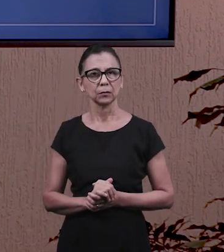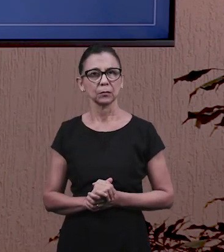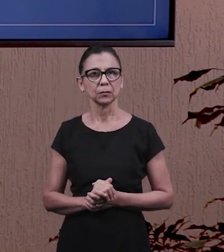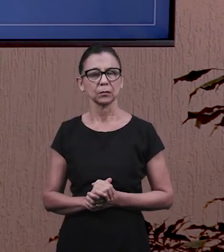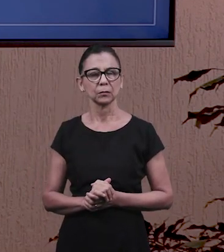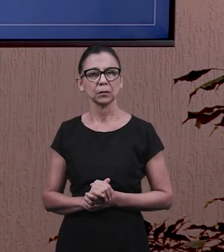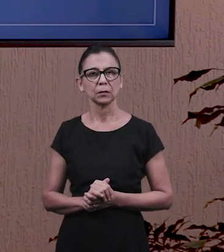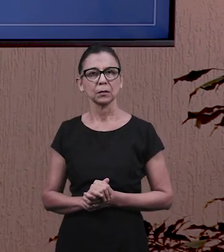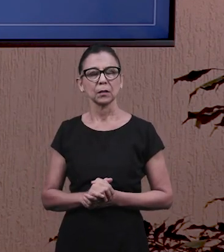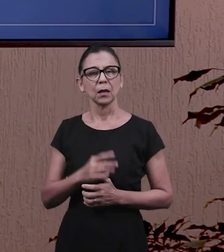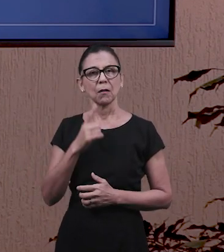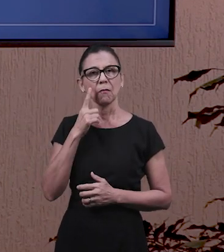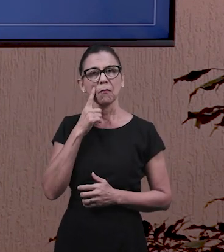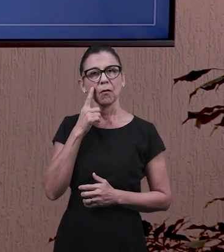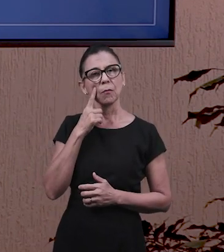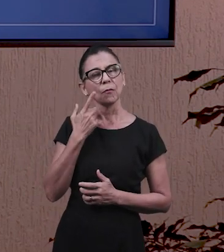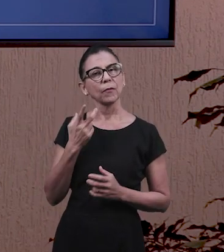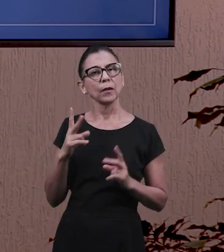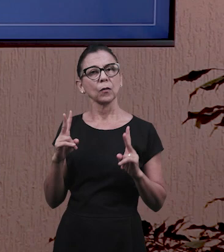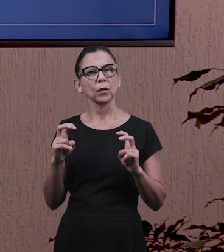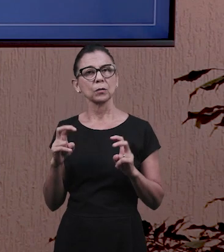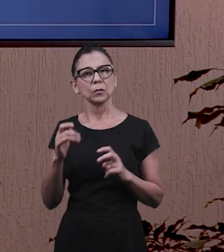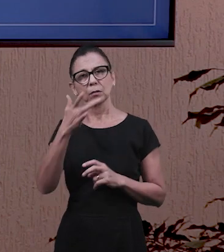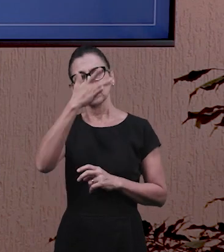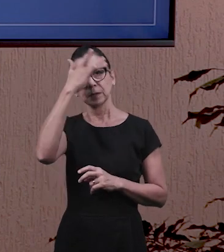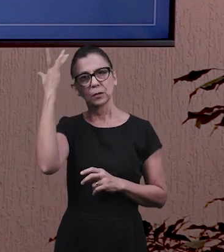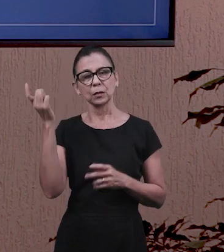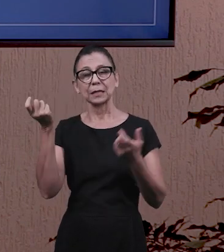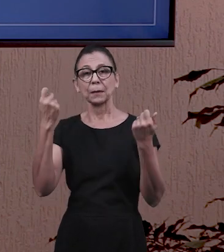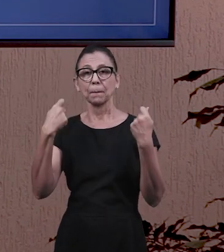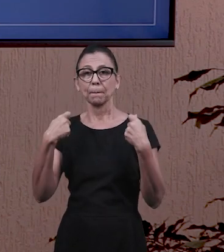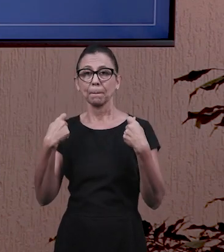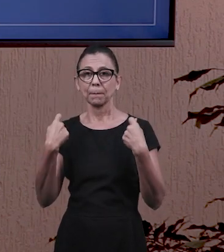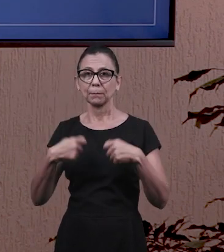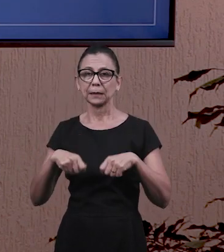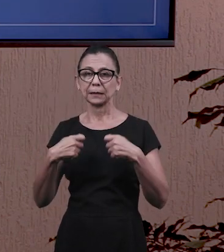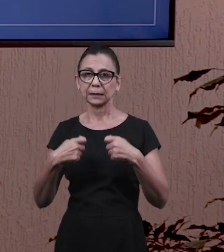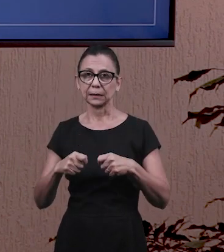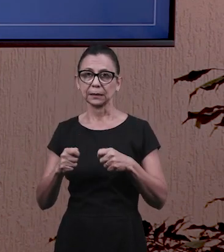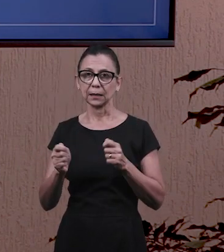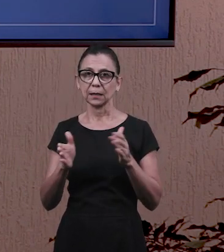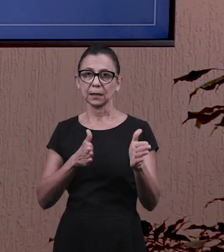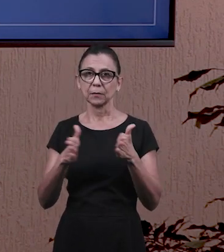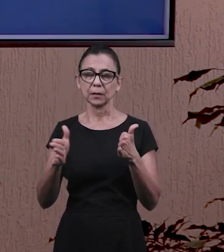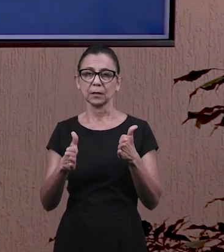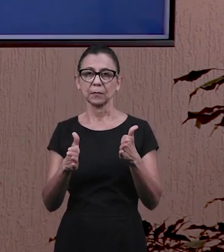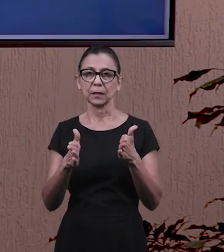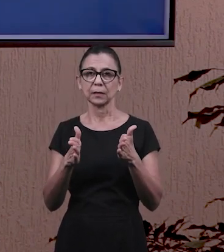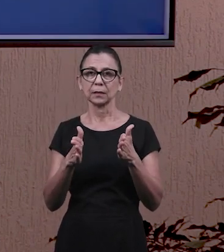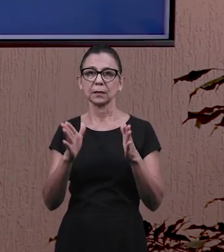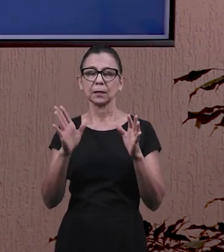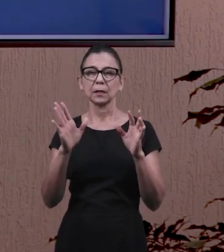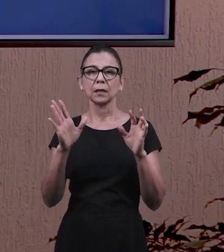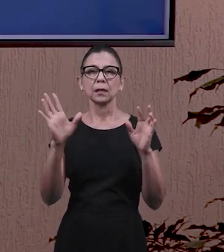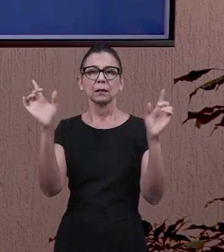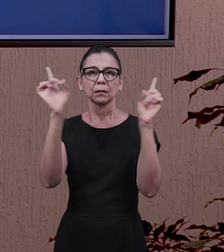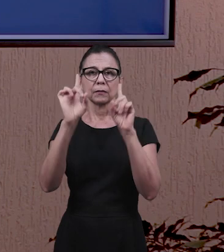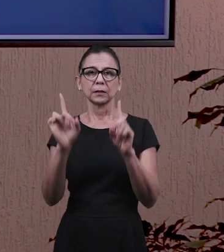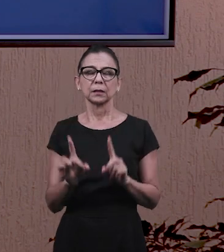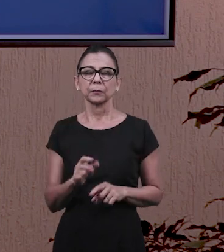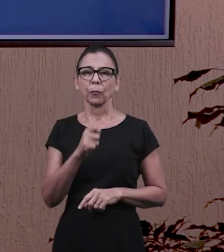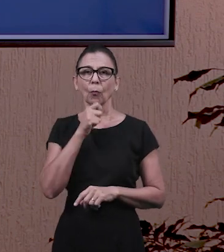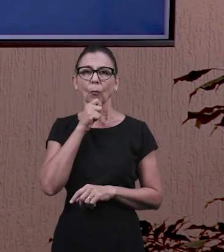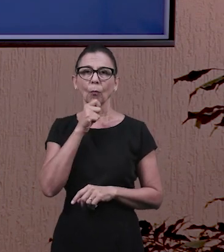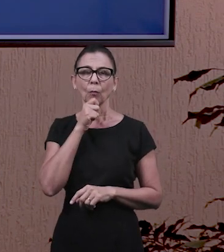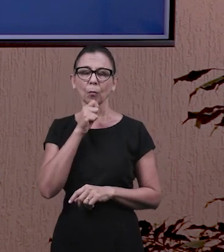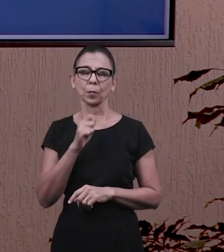groupe qui a besoin d'accessibilité, mais qui n'a pas de déficience. Donc,